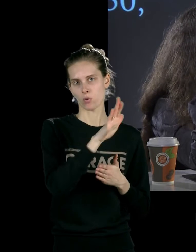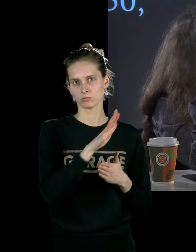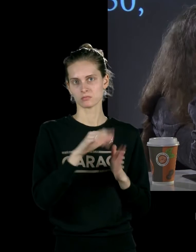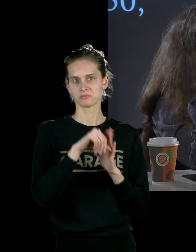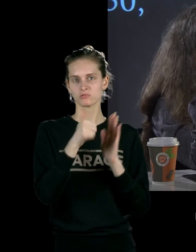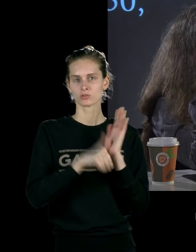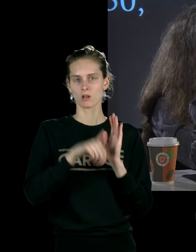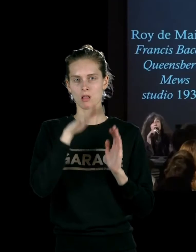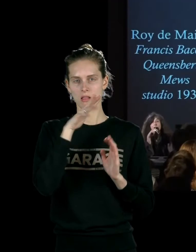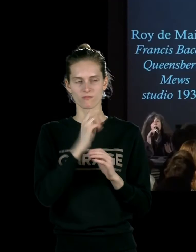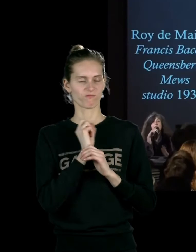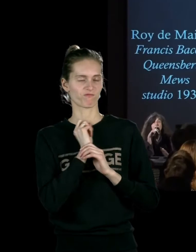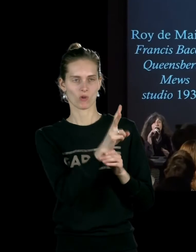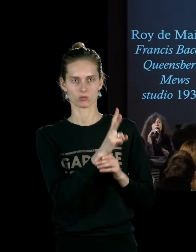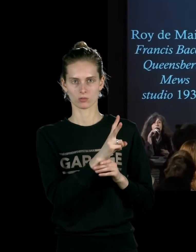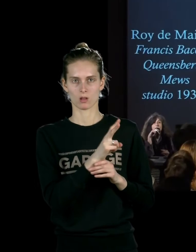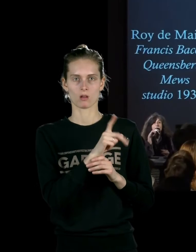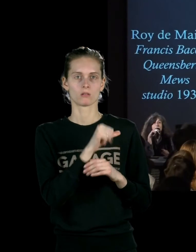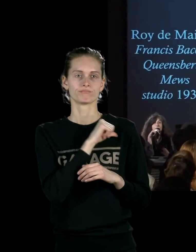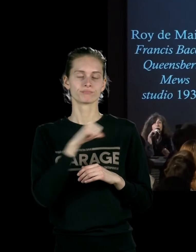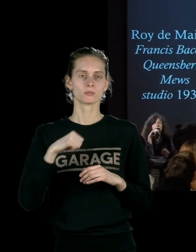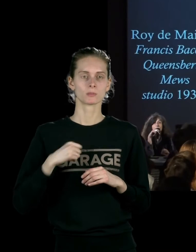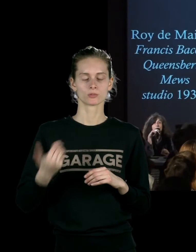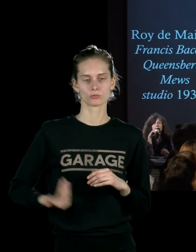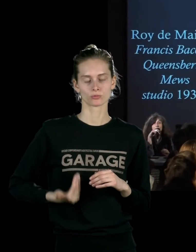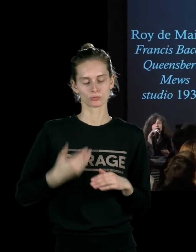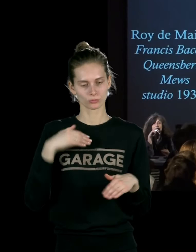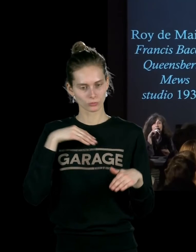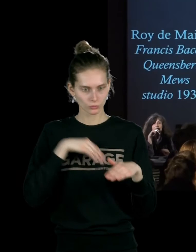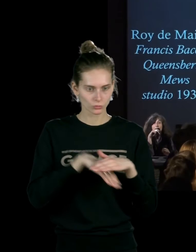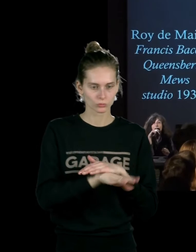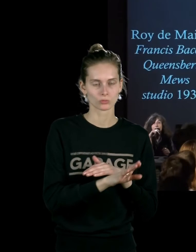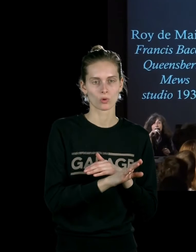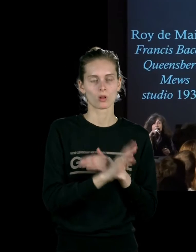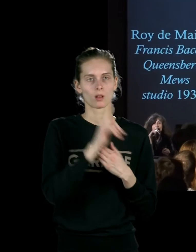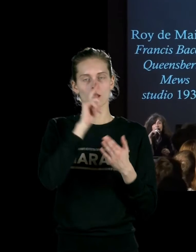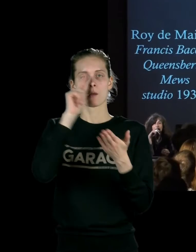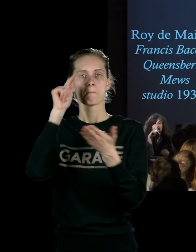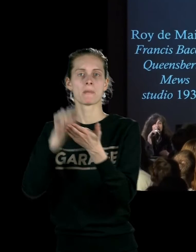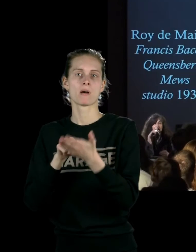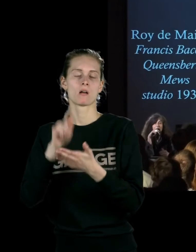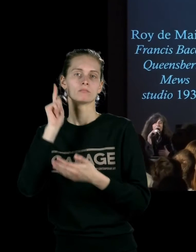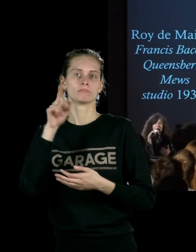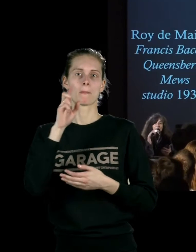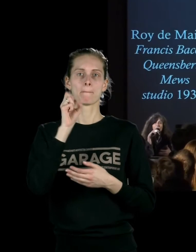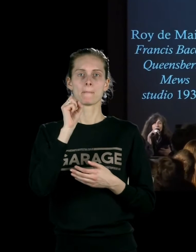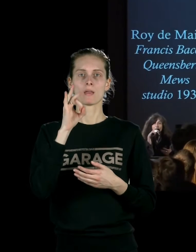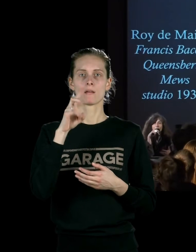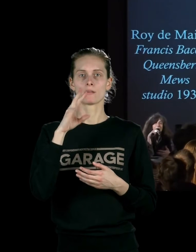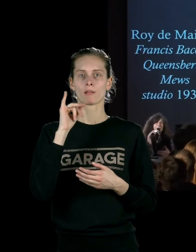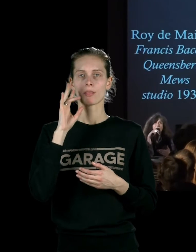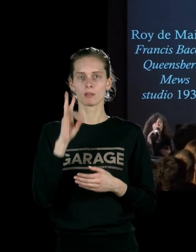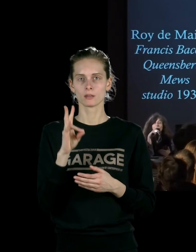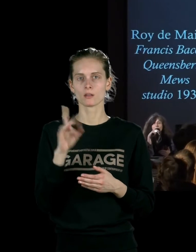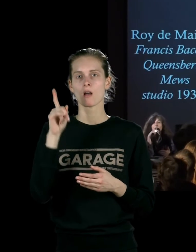самостоятельная жизнь, очень необычная. Сначала он, как в 27-м году, он оказался в Берлине, который был тогда, ну, вот тем